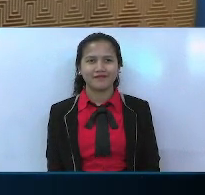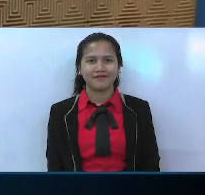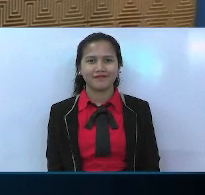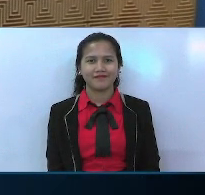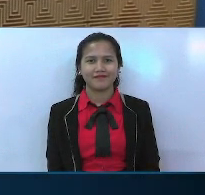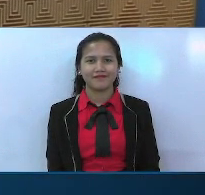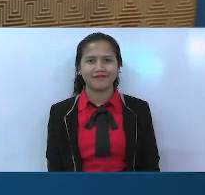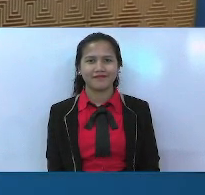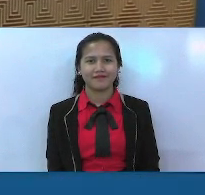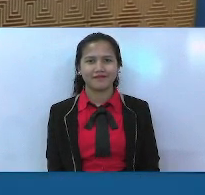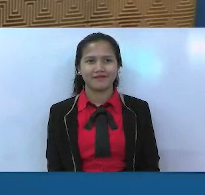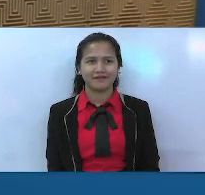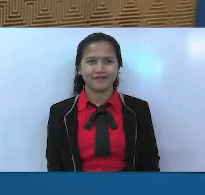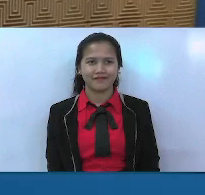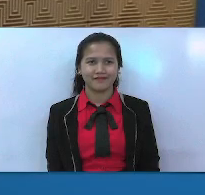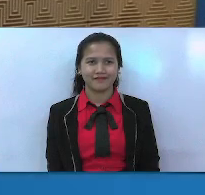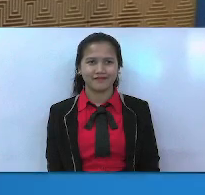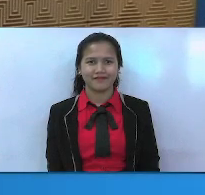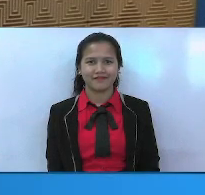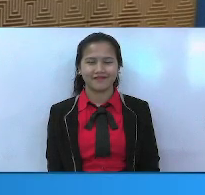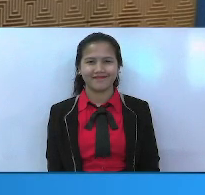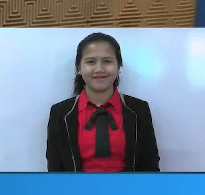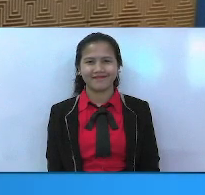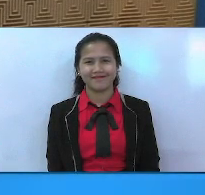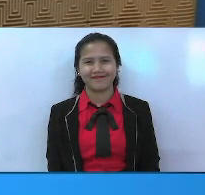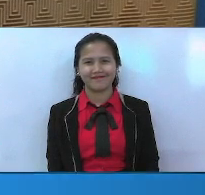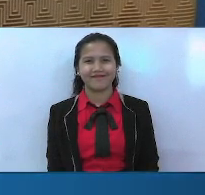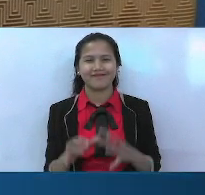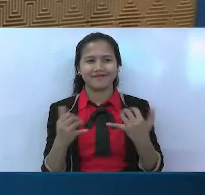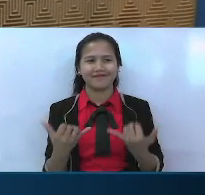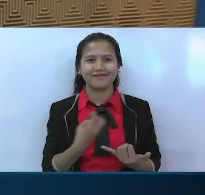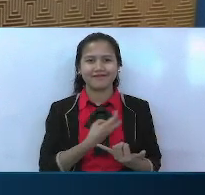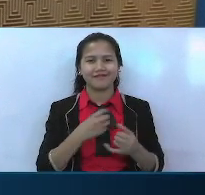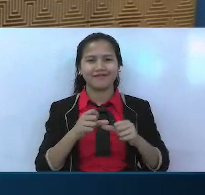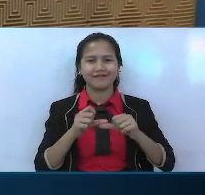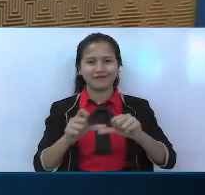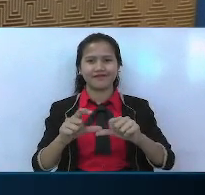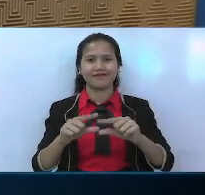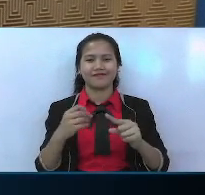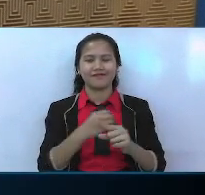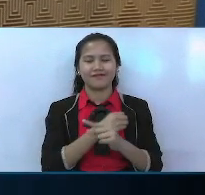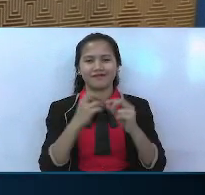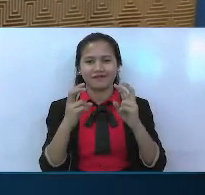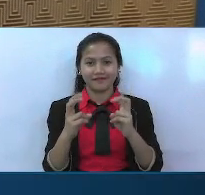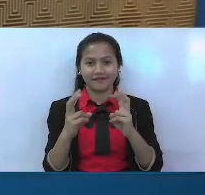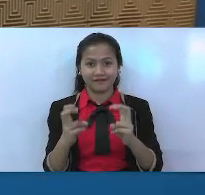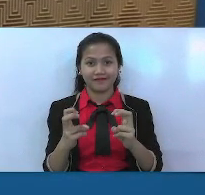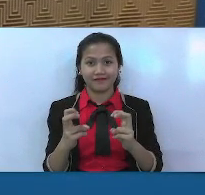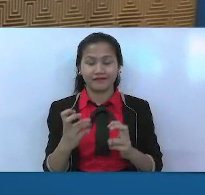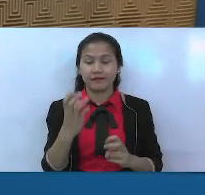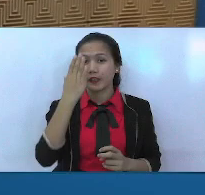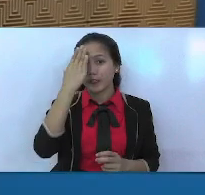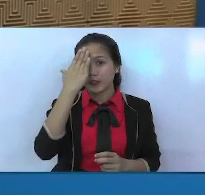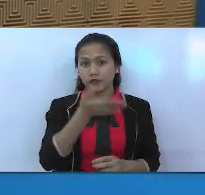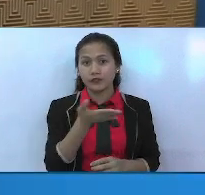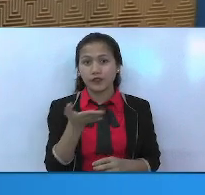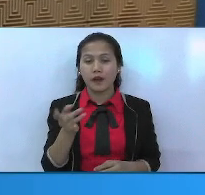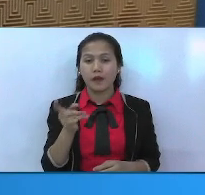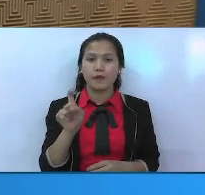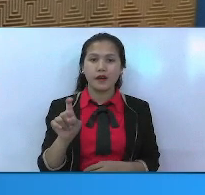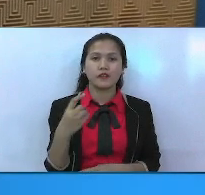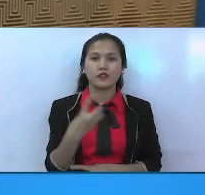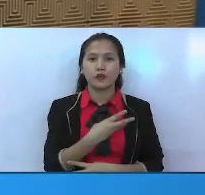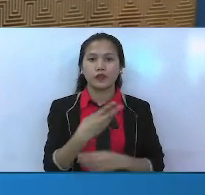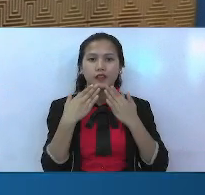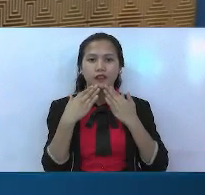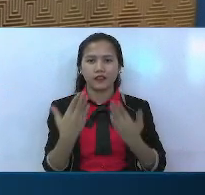Sorry. Sama talaga nung amoy. Sorry po, sorry po. Oh, well, anyways, balik tayo sa pinag-uusapan natin. Alam mo, dapat magpasalamat kayo, young people. Mga young people,